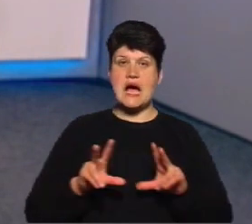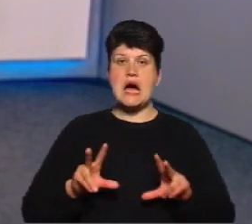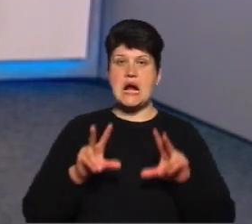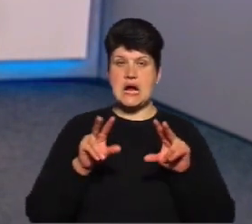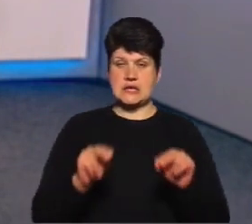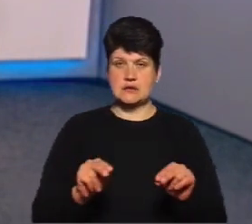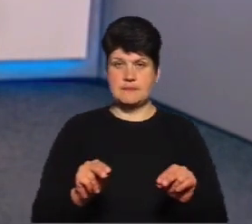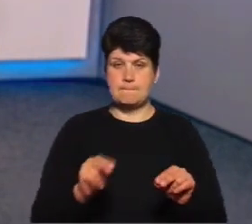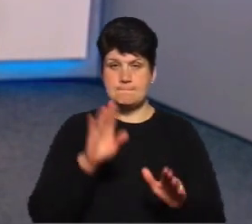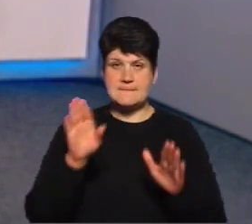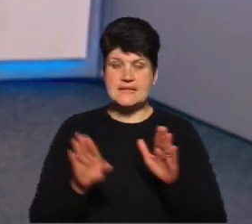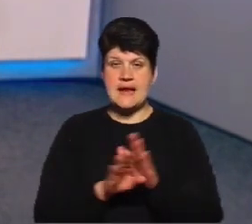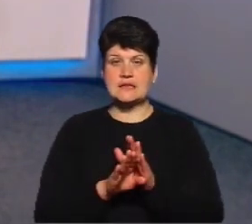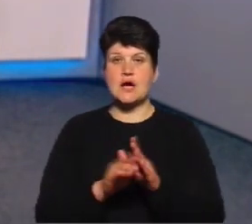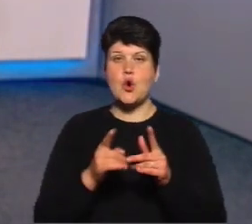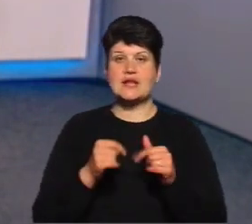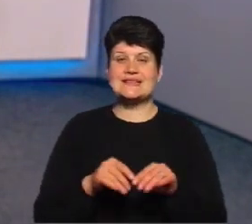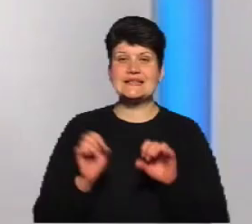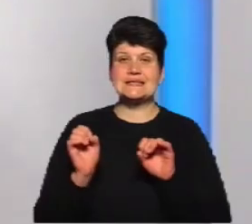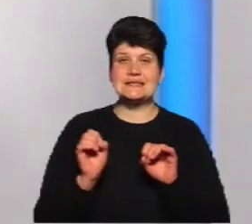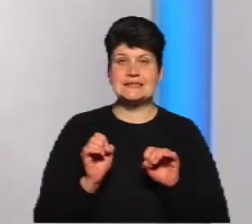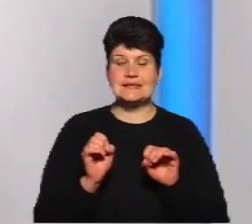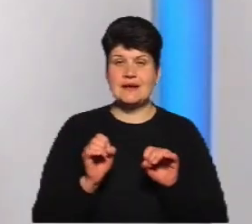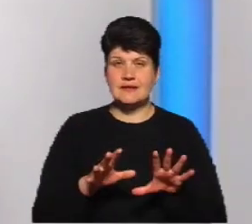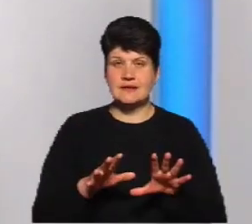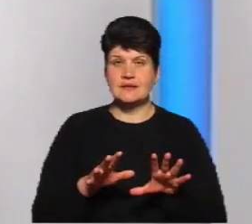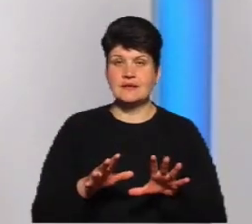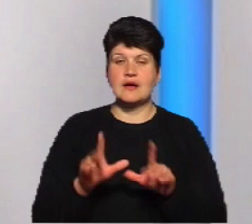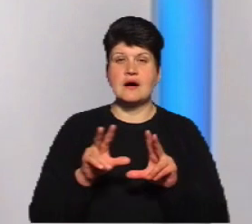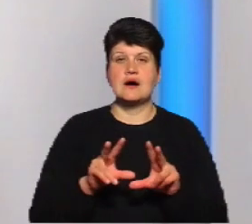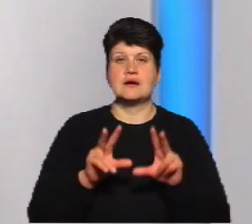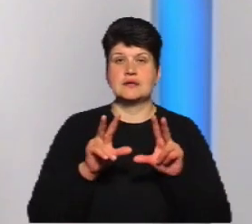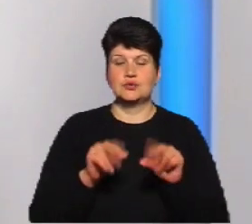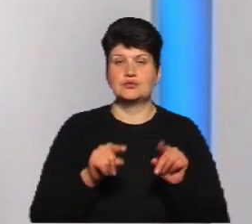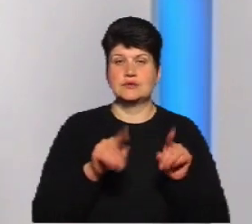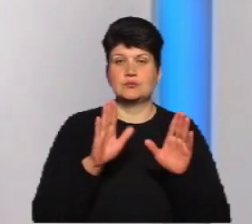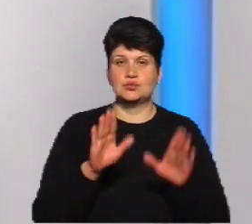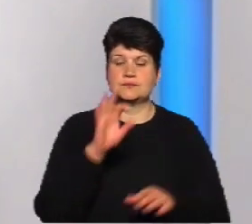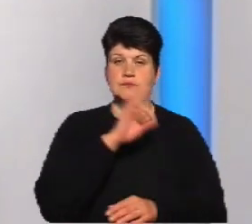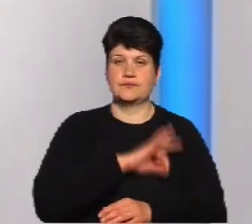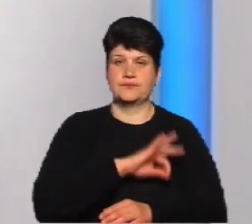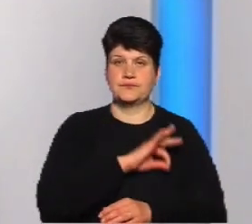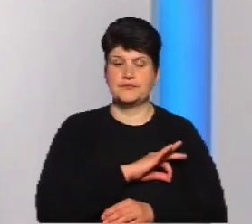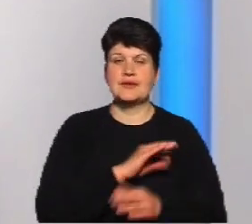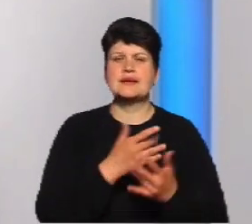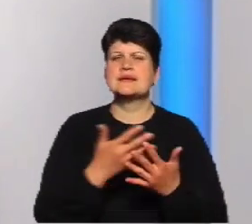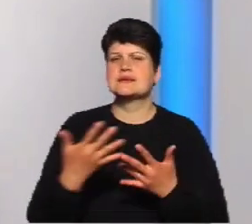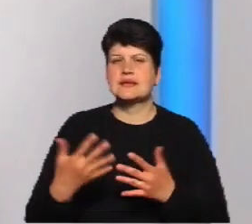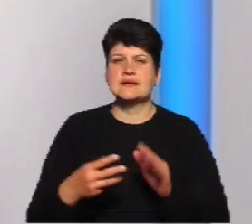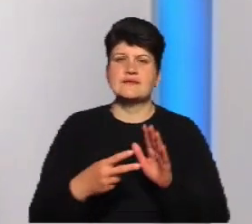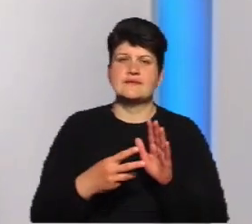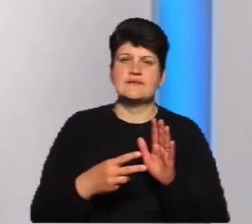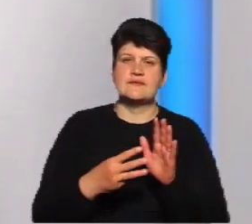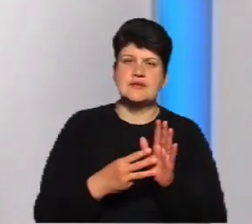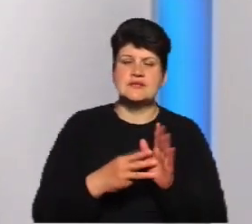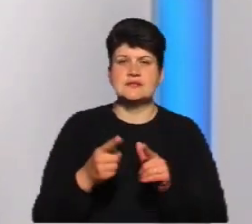Підрядна організація здала дорогу і гарантує, що вона буде експлуатуватися скільки там, чи 8, чи 12 років, не